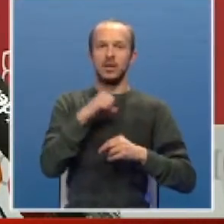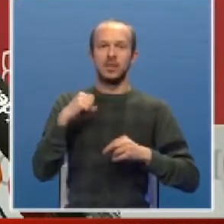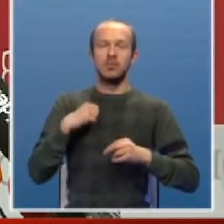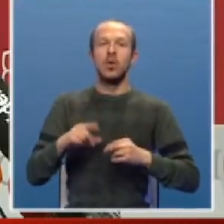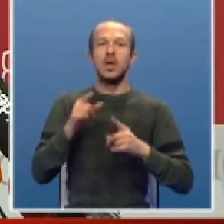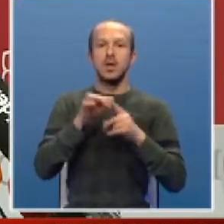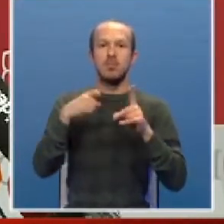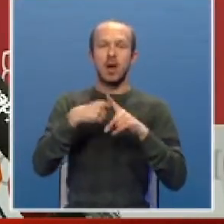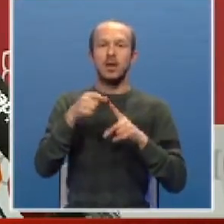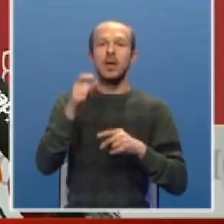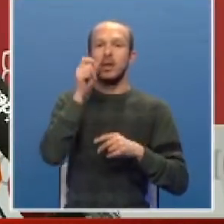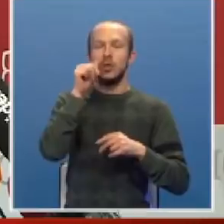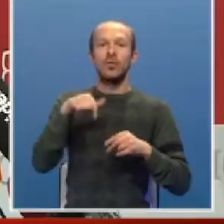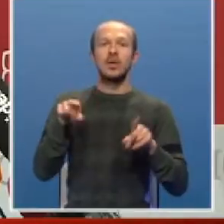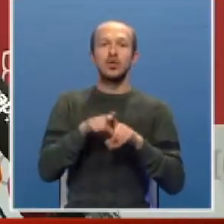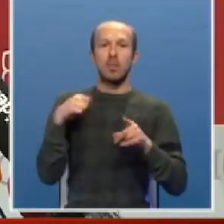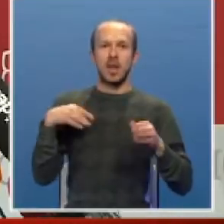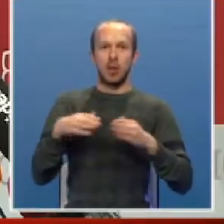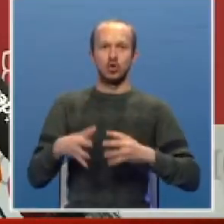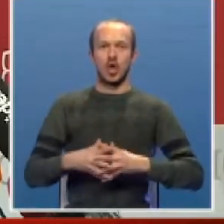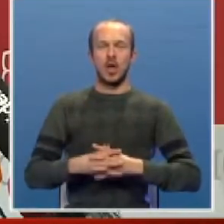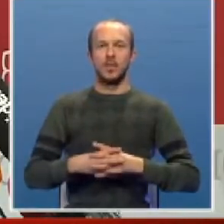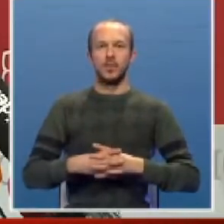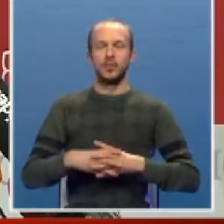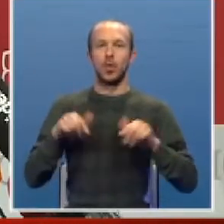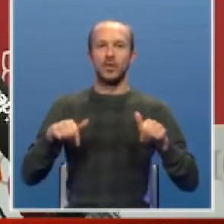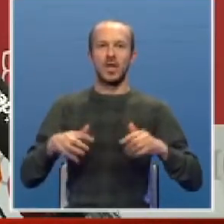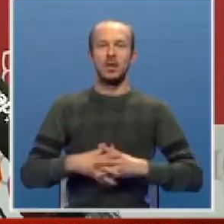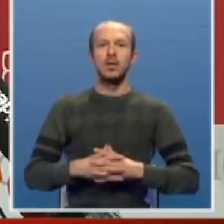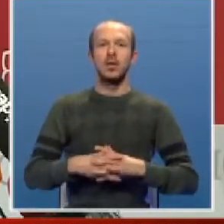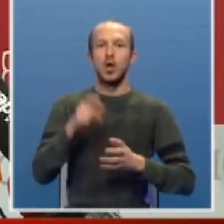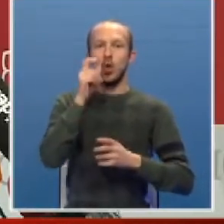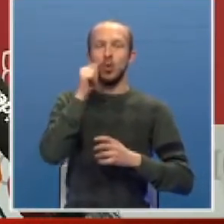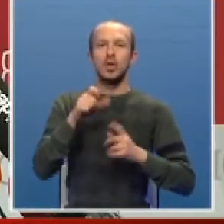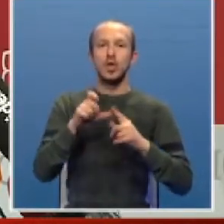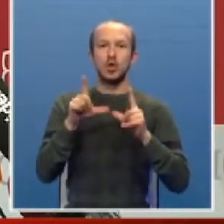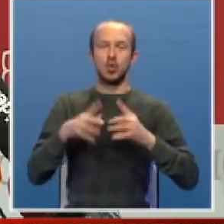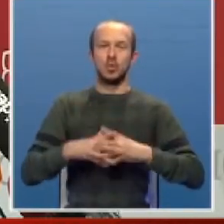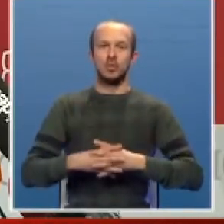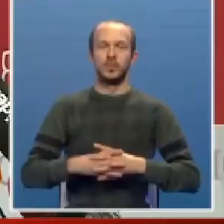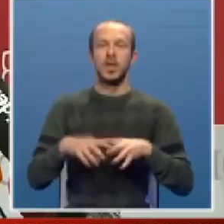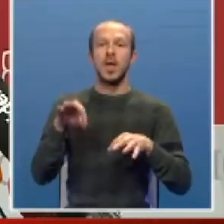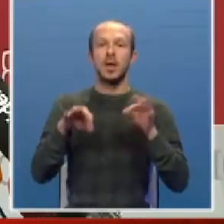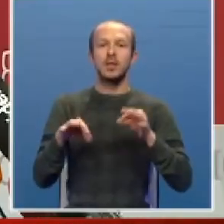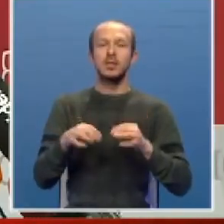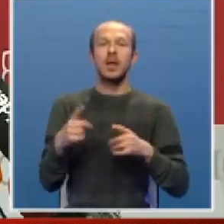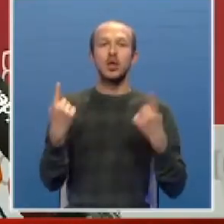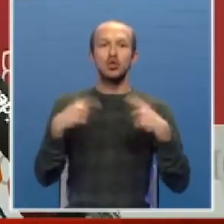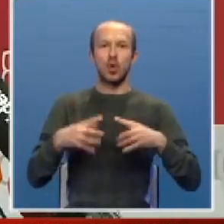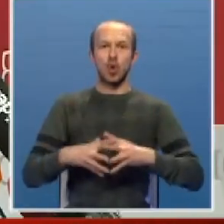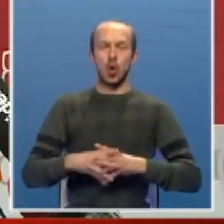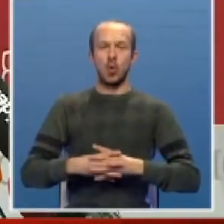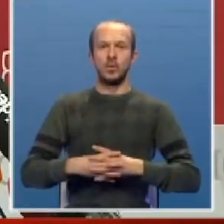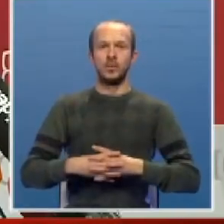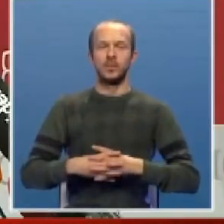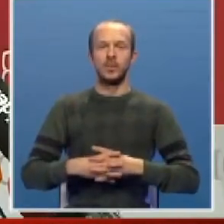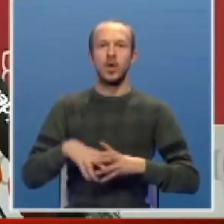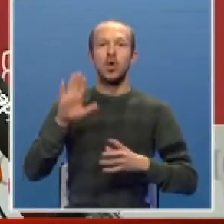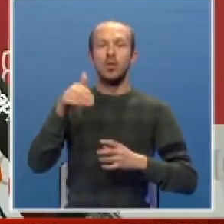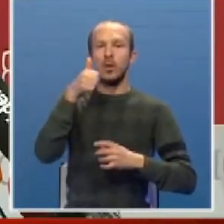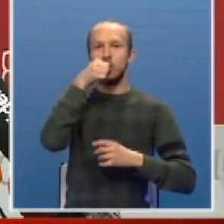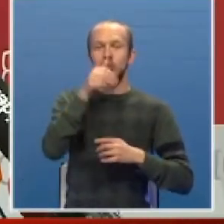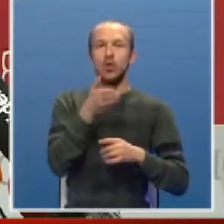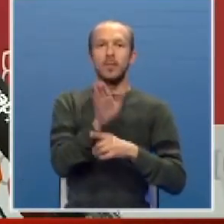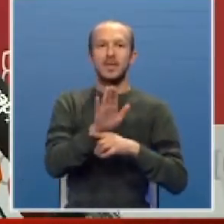da ipak narod, pa i ovaj banjalučki, ovdje ljudi su glasali suprotno onome što